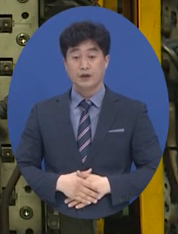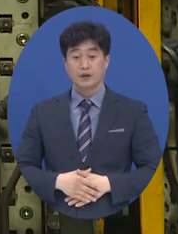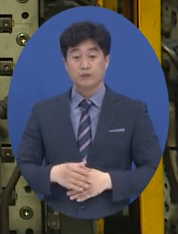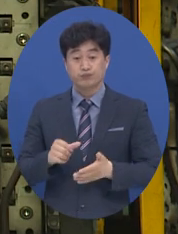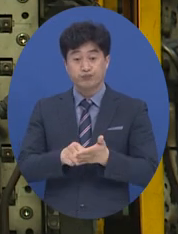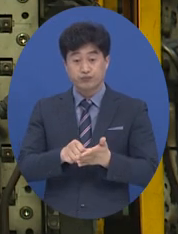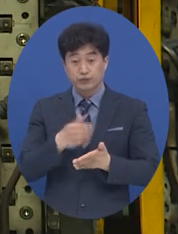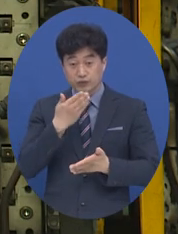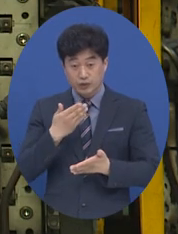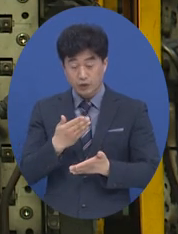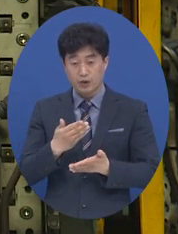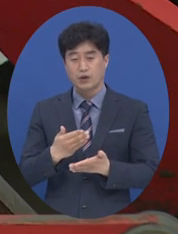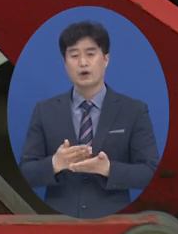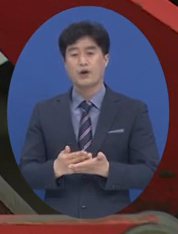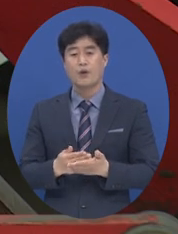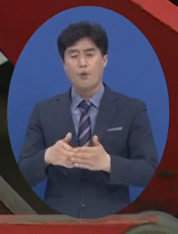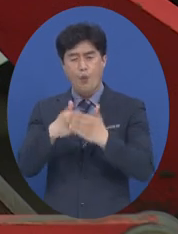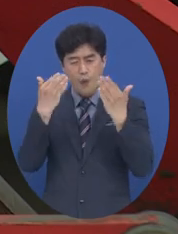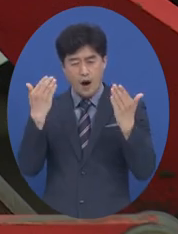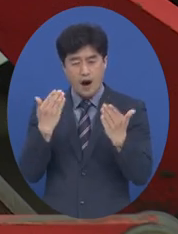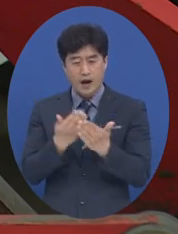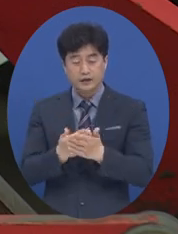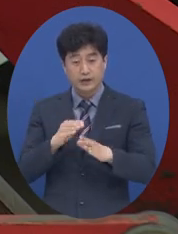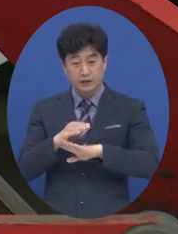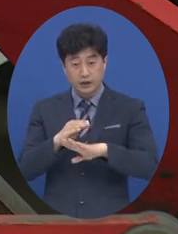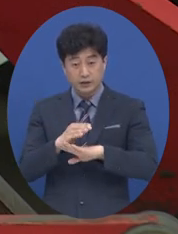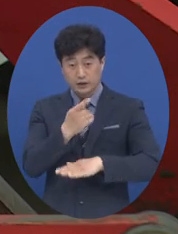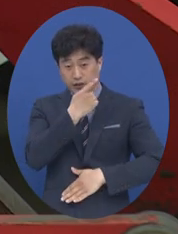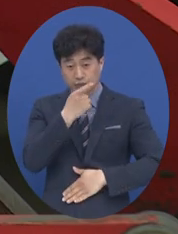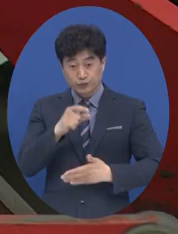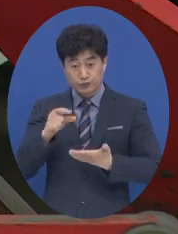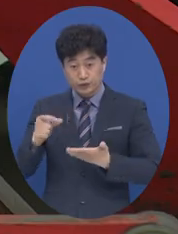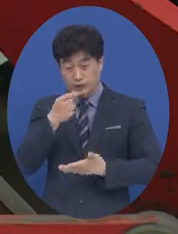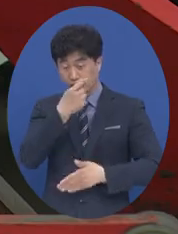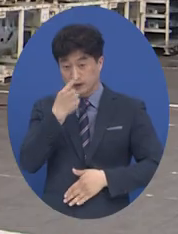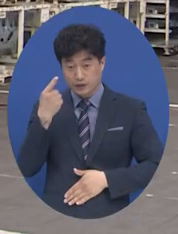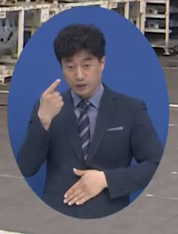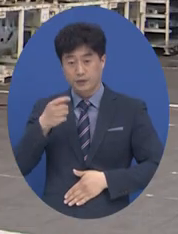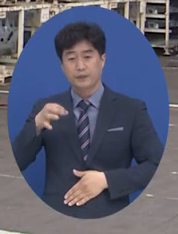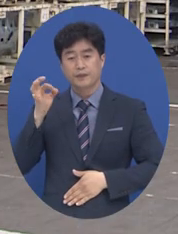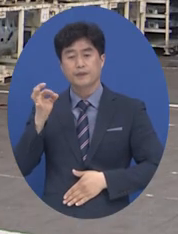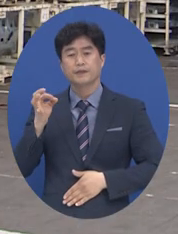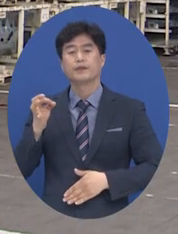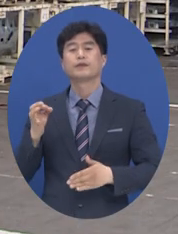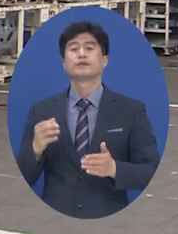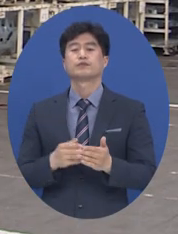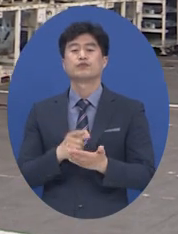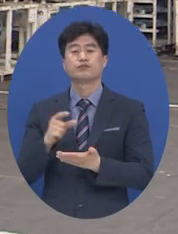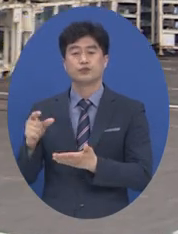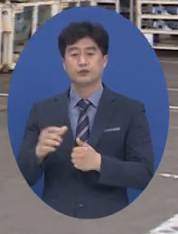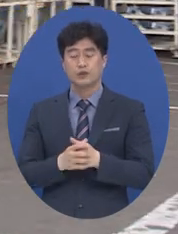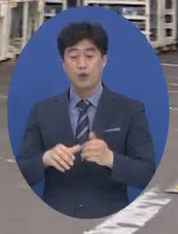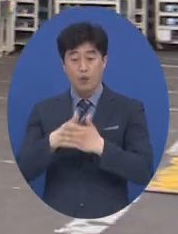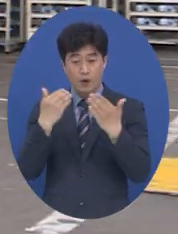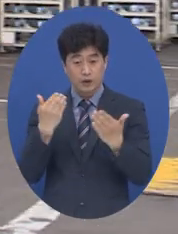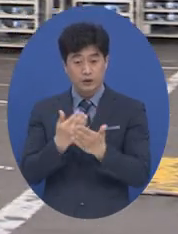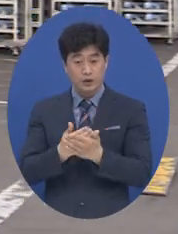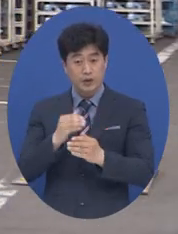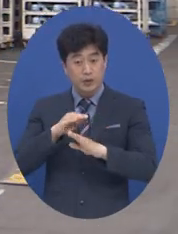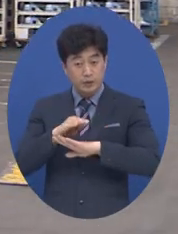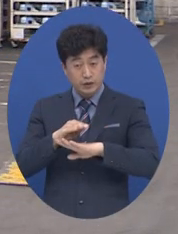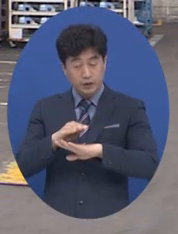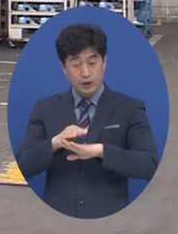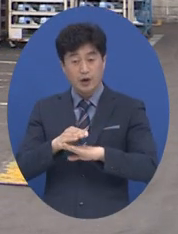품질과 안전성이 완성차 부품의 수준과 동일하다는 인증을 받은 자동차 대체 인증 부품. 가격은 완성차 부품의